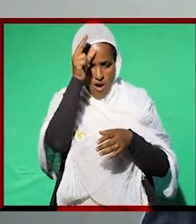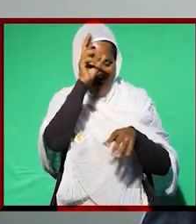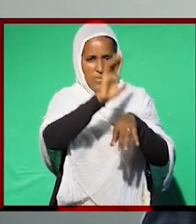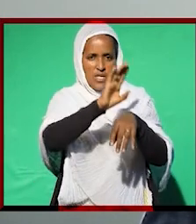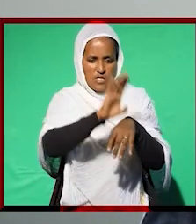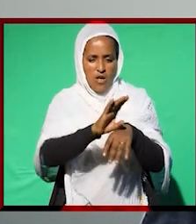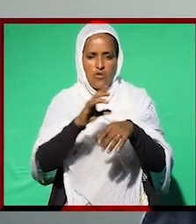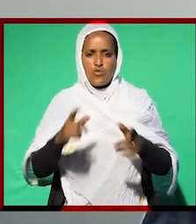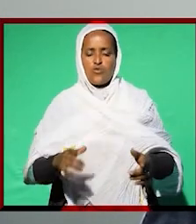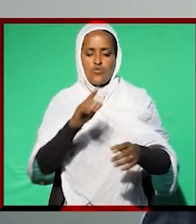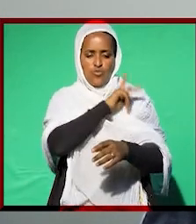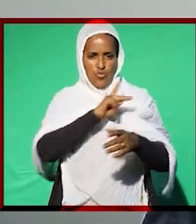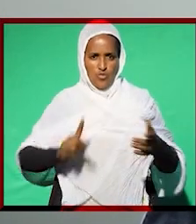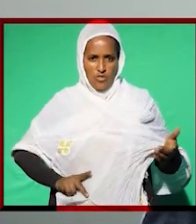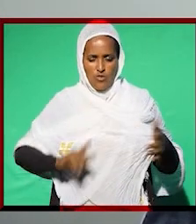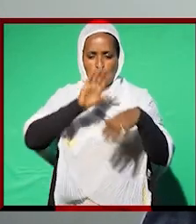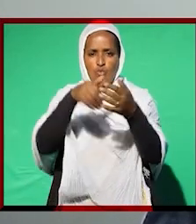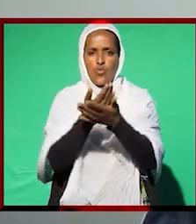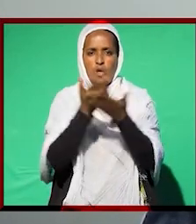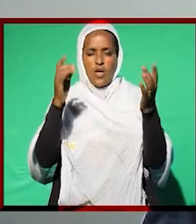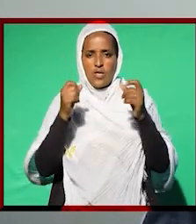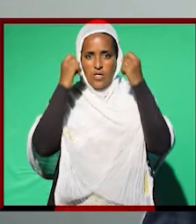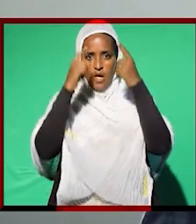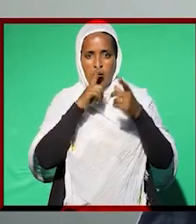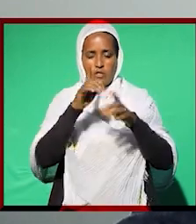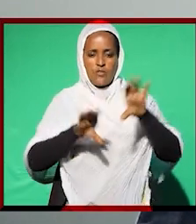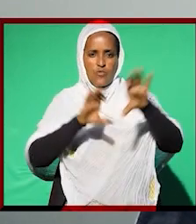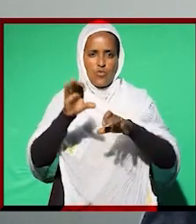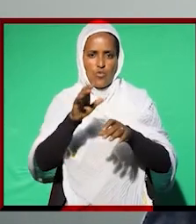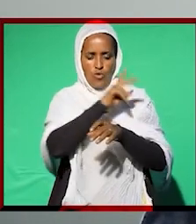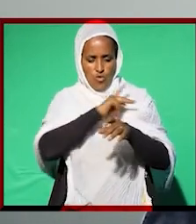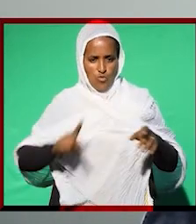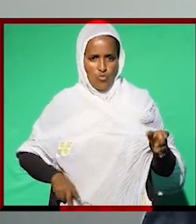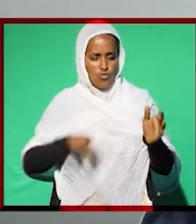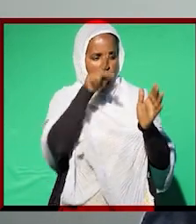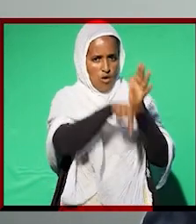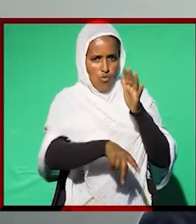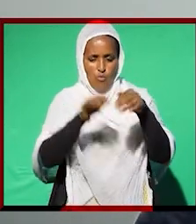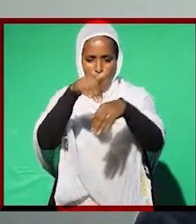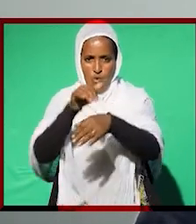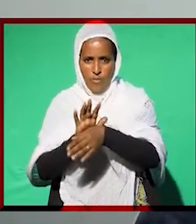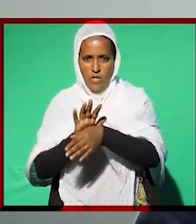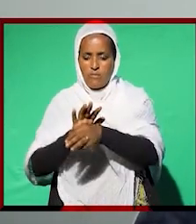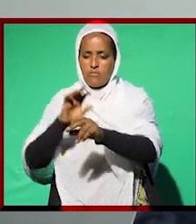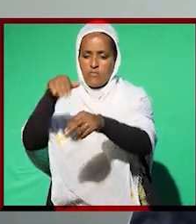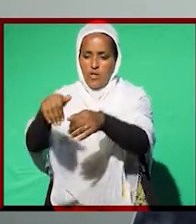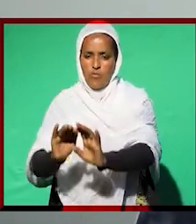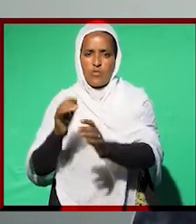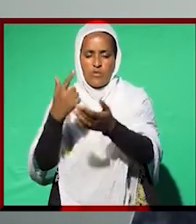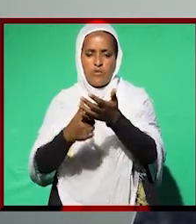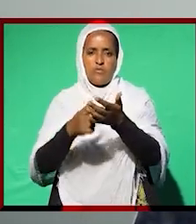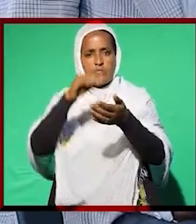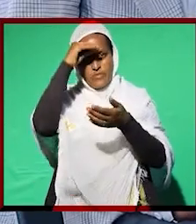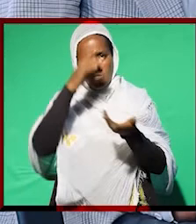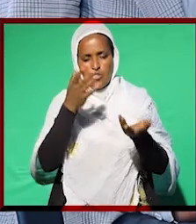አባትን፣ ባህልን፣ ቤተ ክርስቲያንን፣ ንጉስን፣ ሁሉን ነገር እንዳይገነዘብ ተደርጎ ያው ንጉስ ገሎ በወንበር የሚቀመጥበትን የወለድ ነው በዚሁ